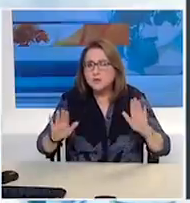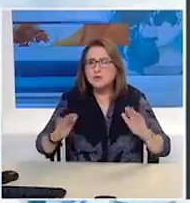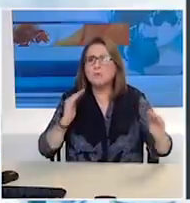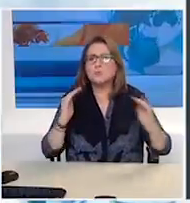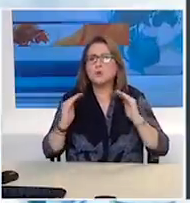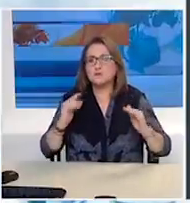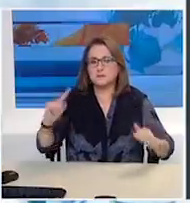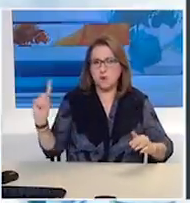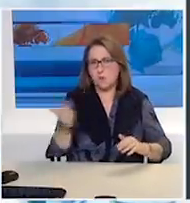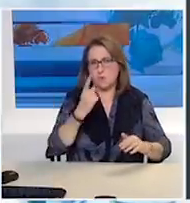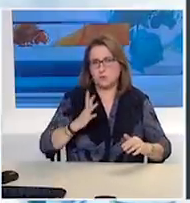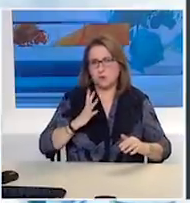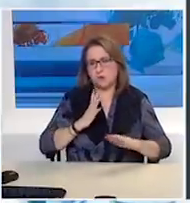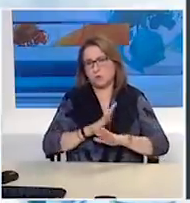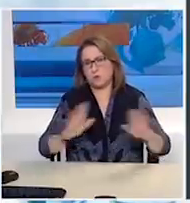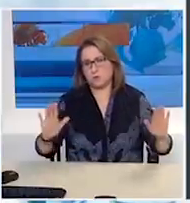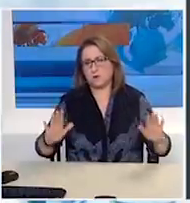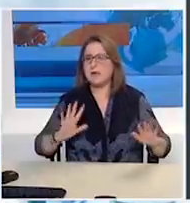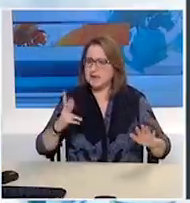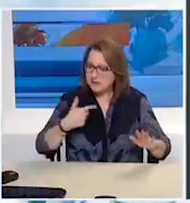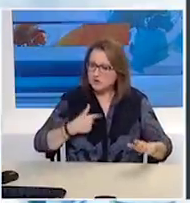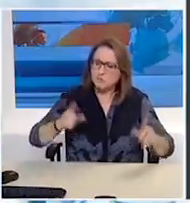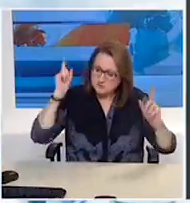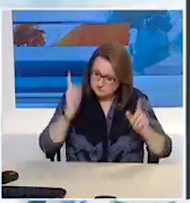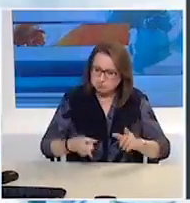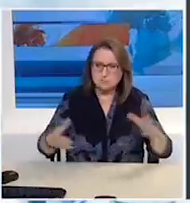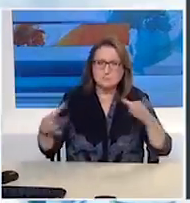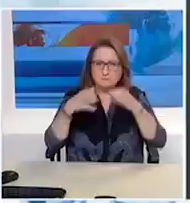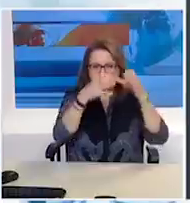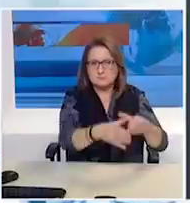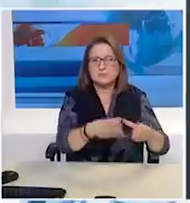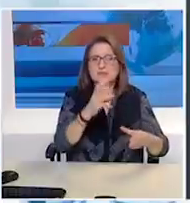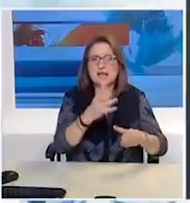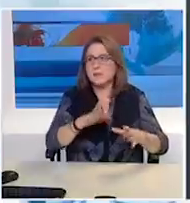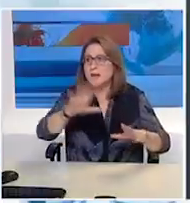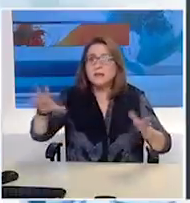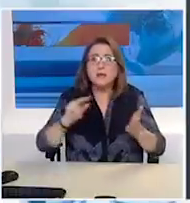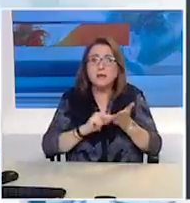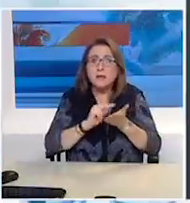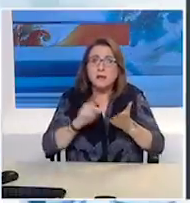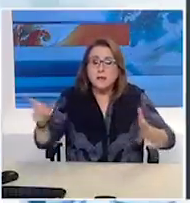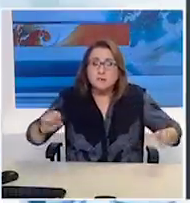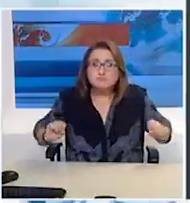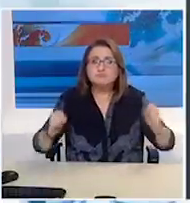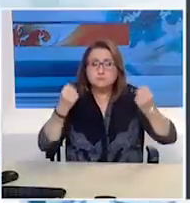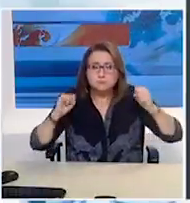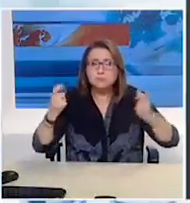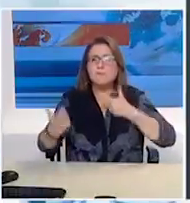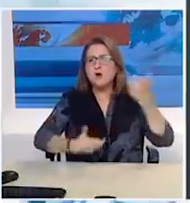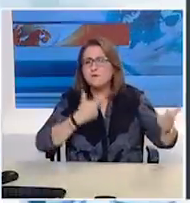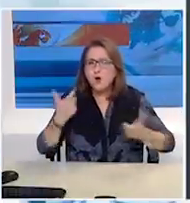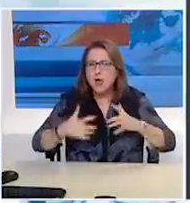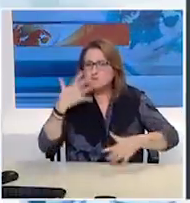προστασία όλων. Και με αυτό το γνώμονα προχωρήσαμε και στην περίπτωση της Νέας Μύρνης. Το να μην εξαπλωθεί ο ιός είναι προς όφελος της τοπικής κοινωνίας και για